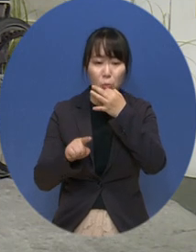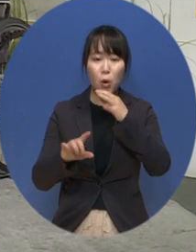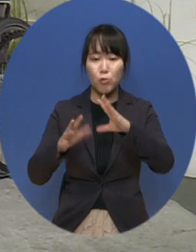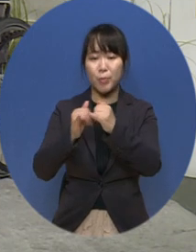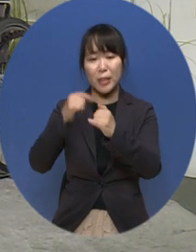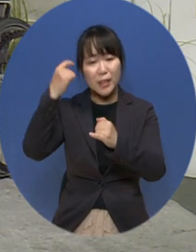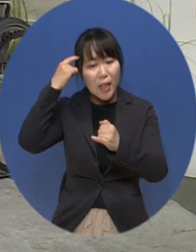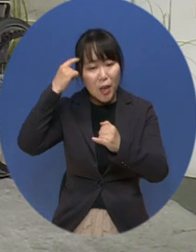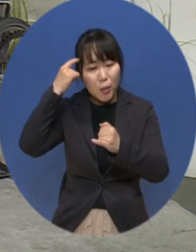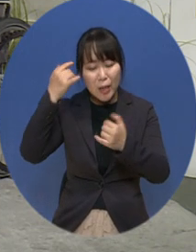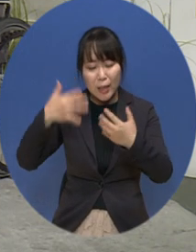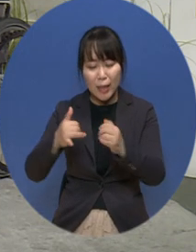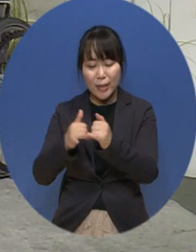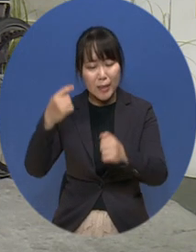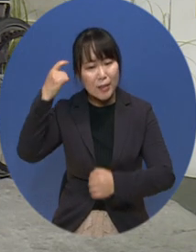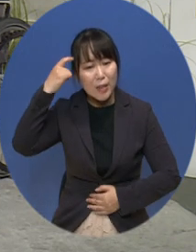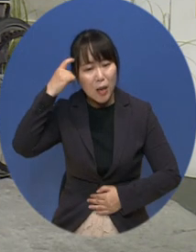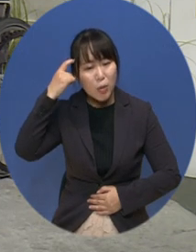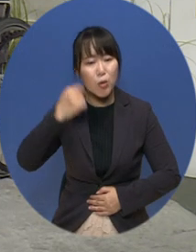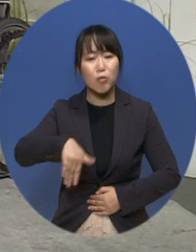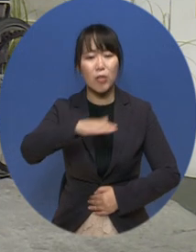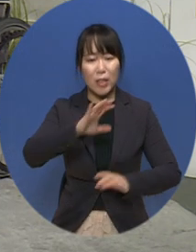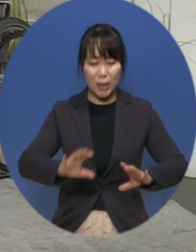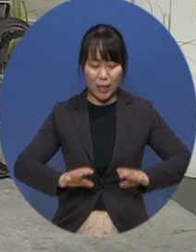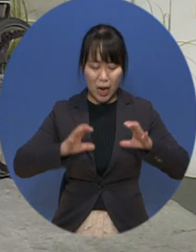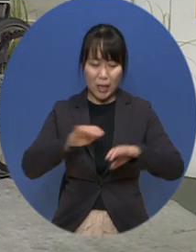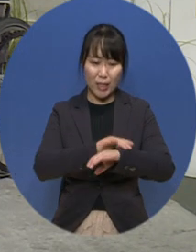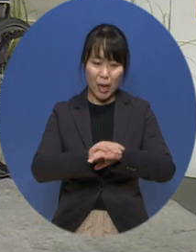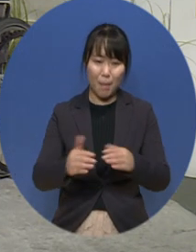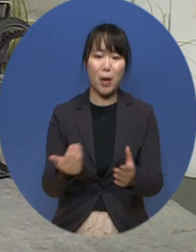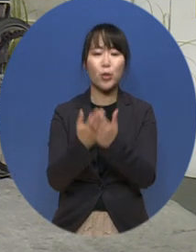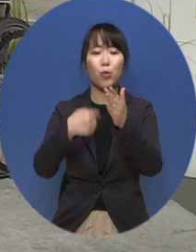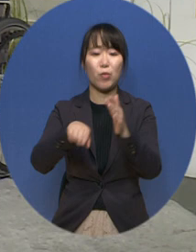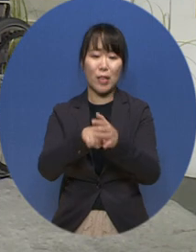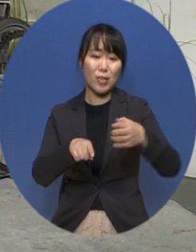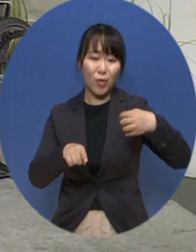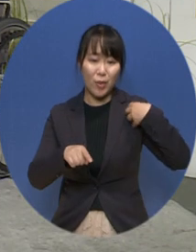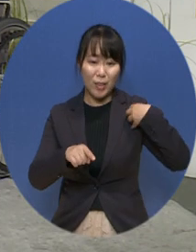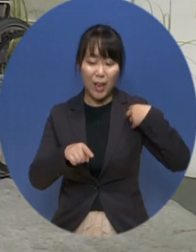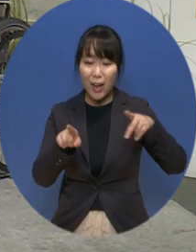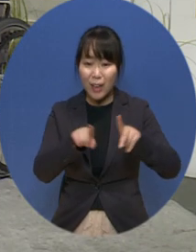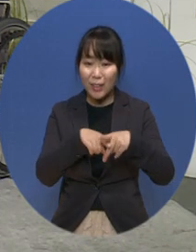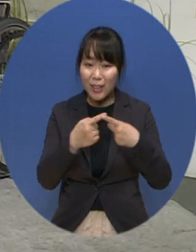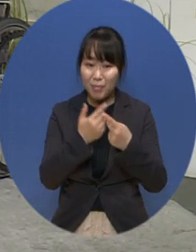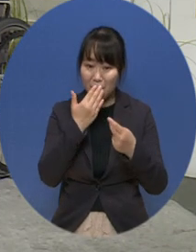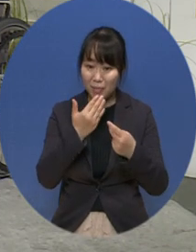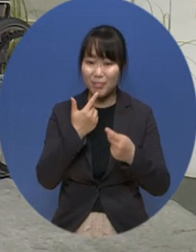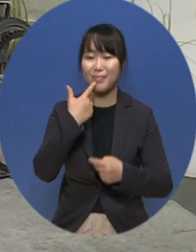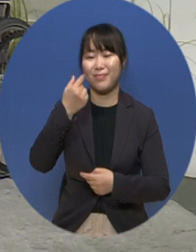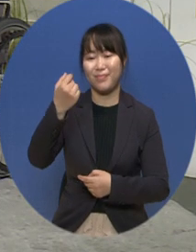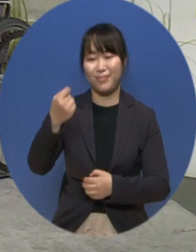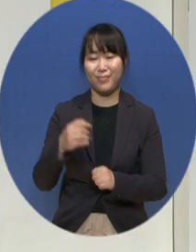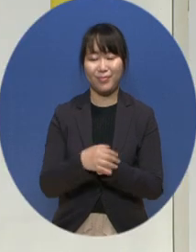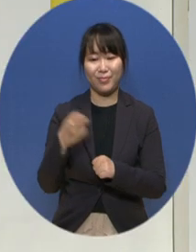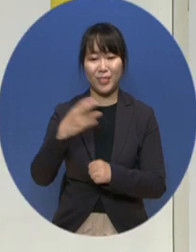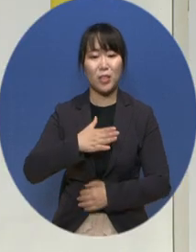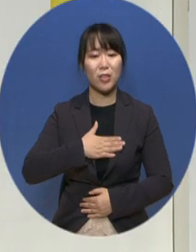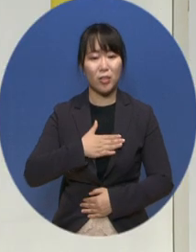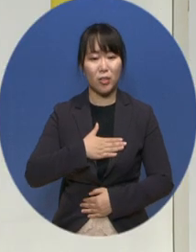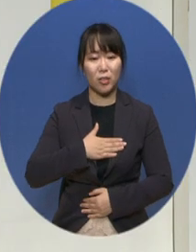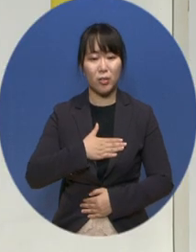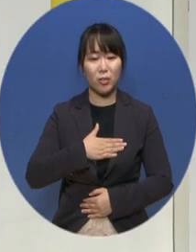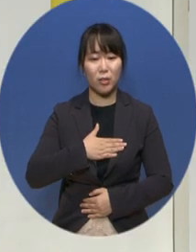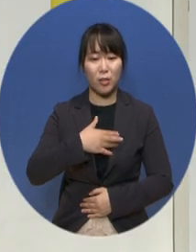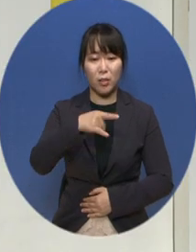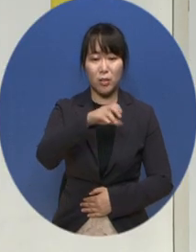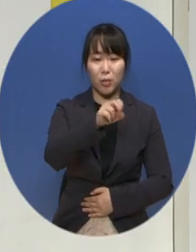국민을 생각하고 약자를 생각하고 우리 나라가 제대로 서기 위한 역할이다 이게 이렇게 하시면 되겠죠 예 로 구천은 총 파가니